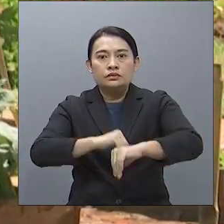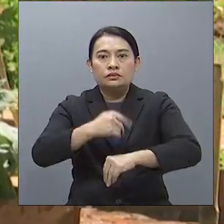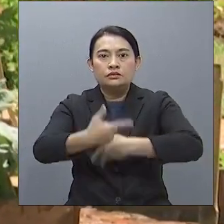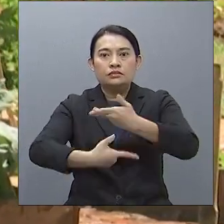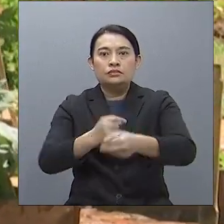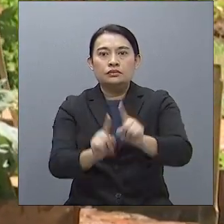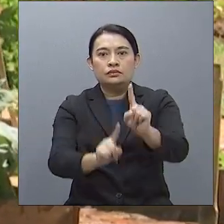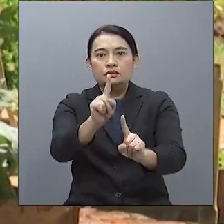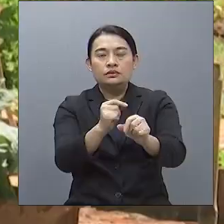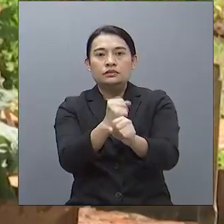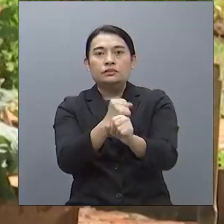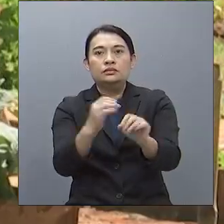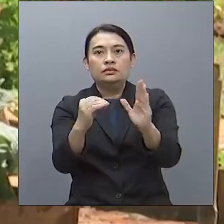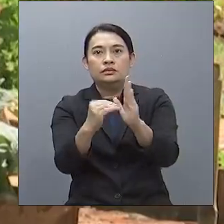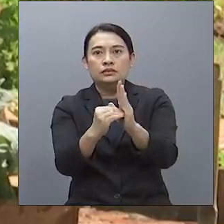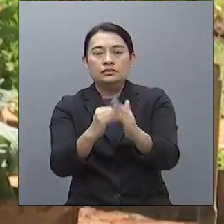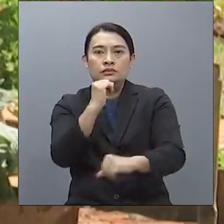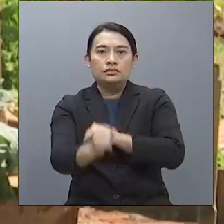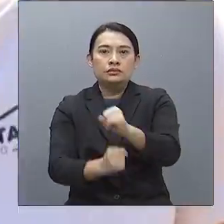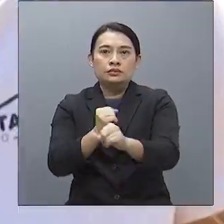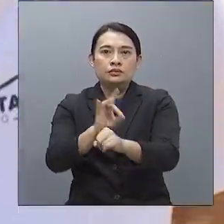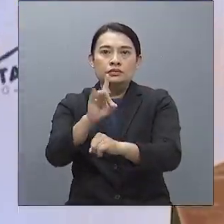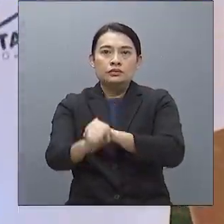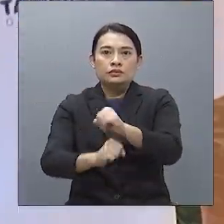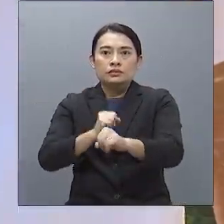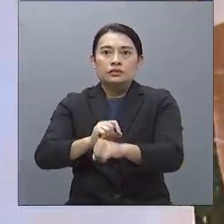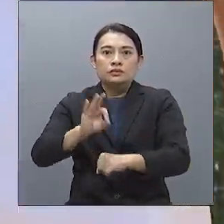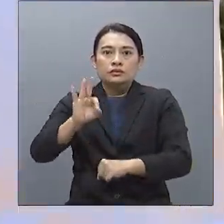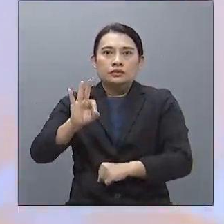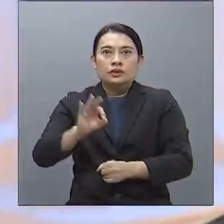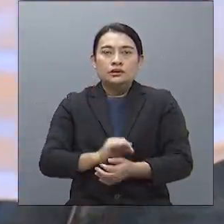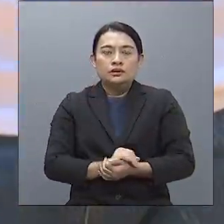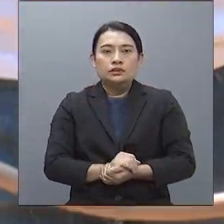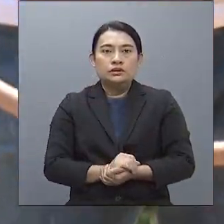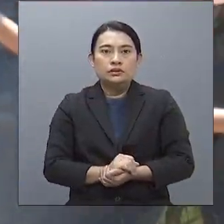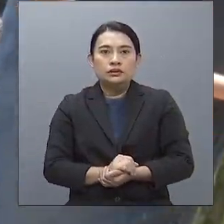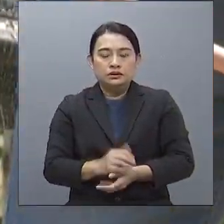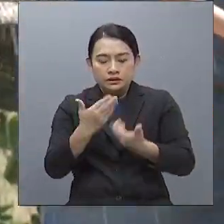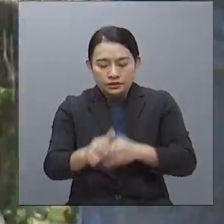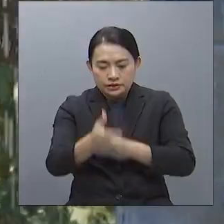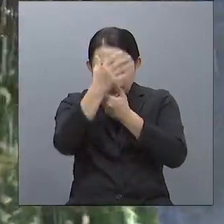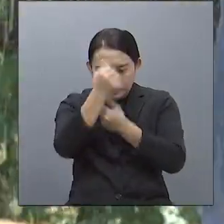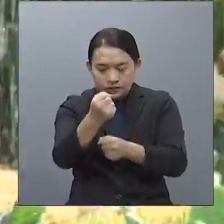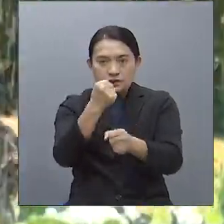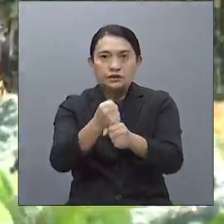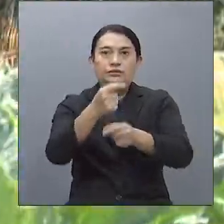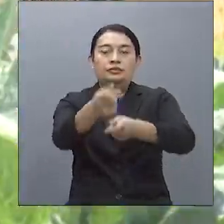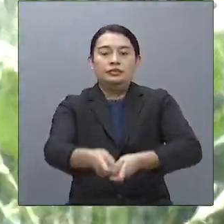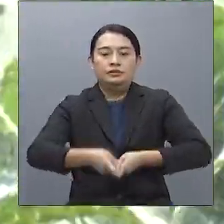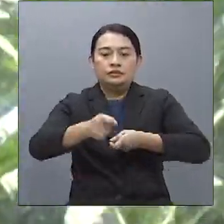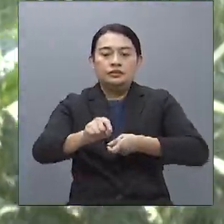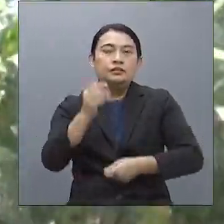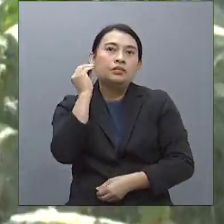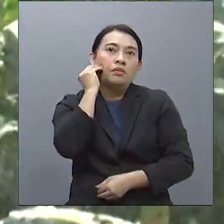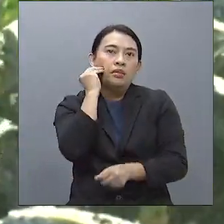าประมาณสัก8-9 ปีครับในระหว่าง8-9 ปีเราก็เริ่มที่จะสนใจเรื่องการทำเกษตรเพราะจริงๆที่บ้านเราทำเกษตร